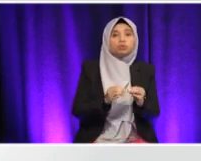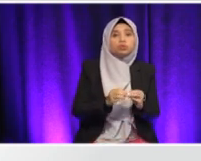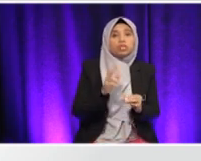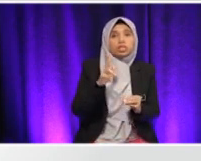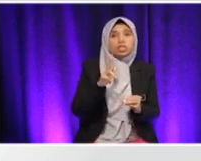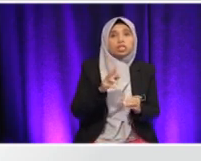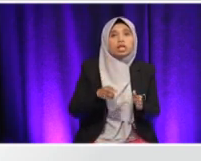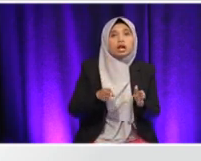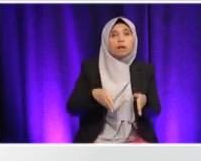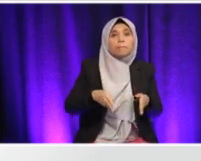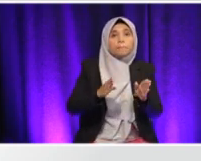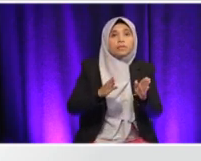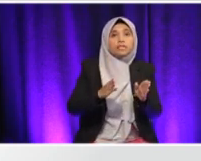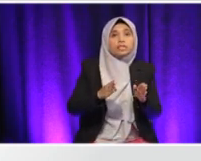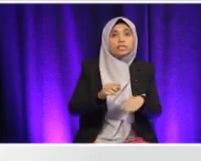seterusnya